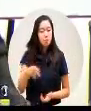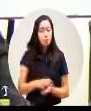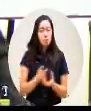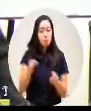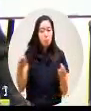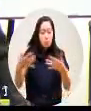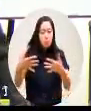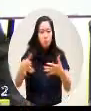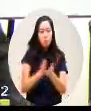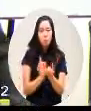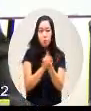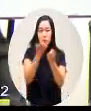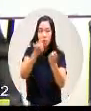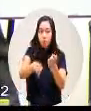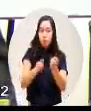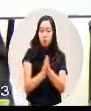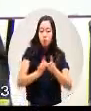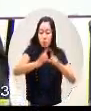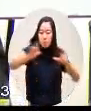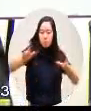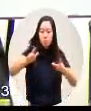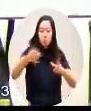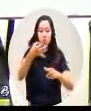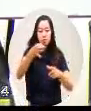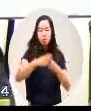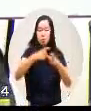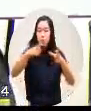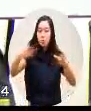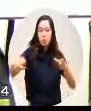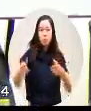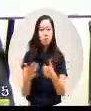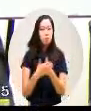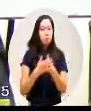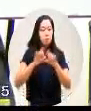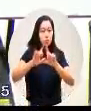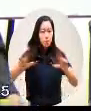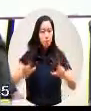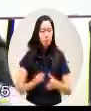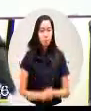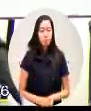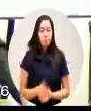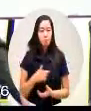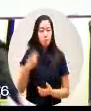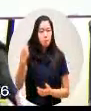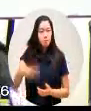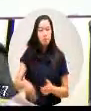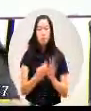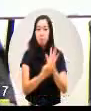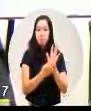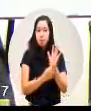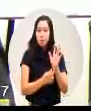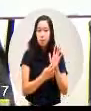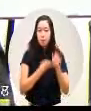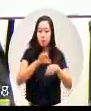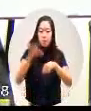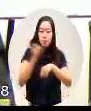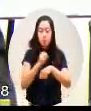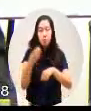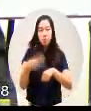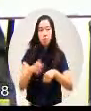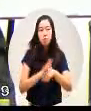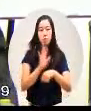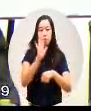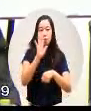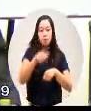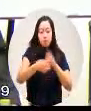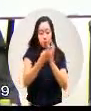啊，这对我们的扩大财政啊，非常有帮助啊。所以讲，我嘛感谢啦吼，啊，特别利用时间啦吼，有具体